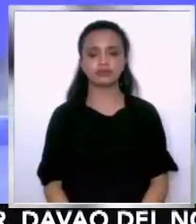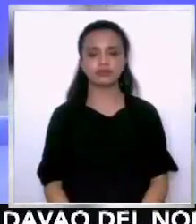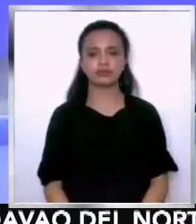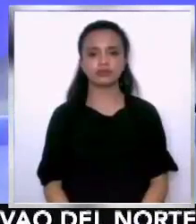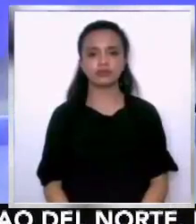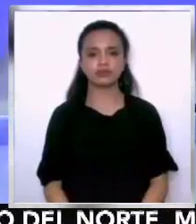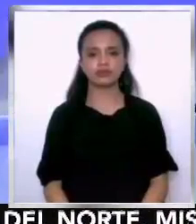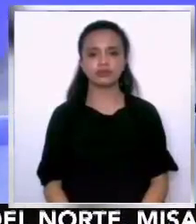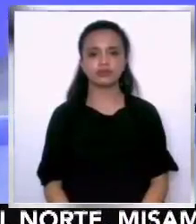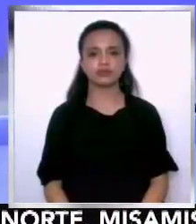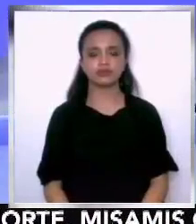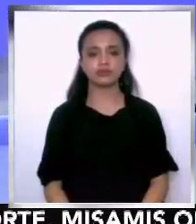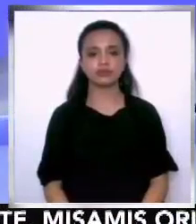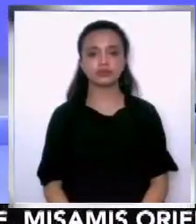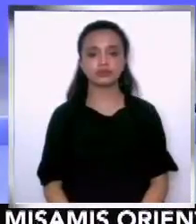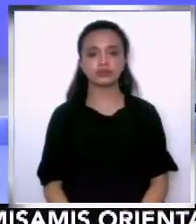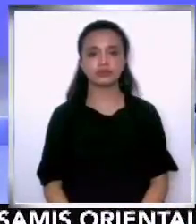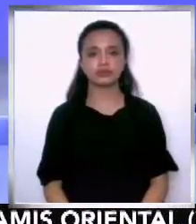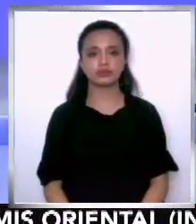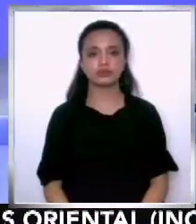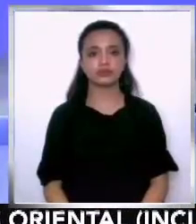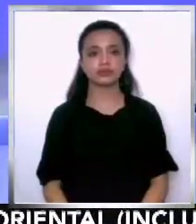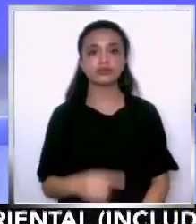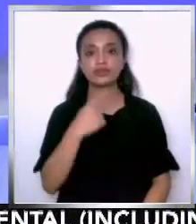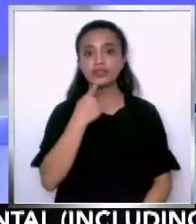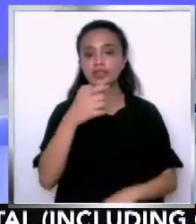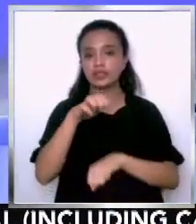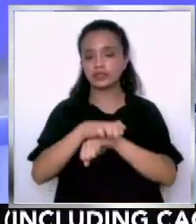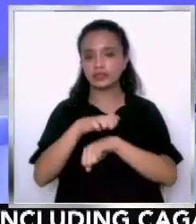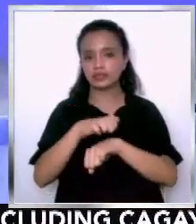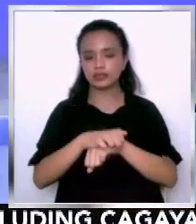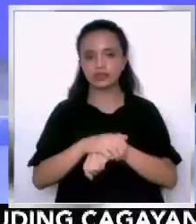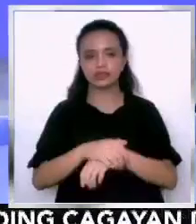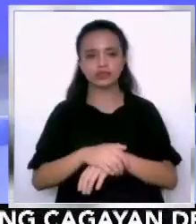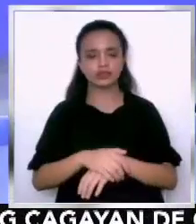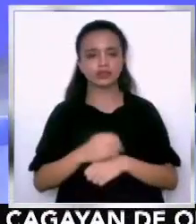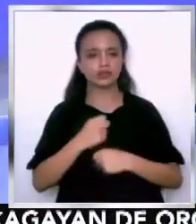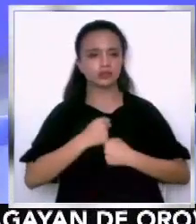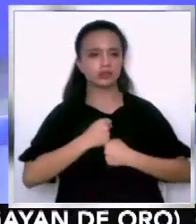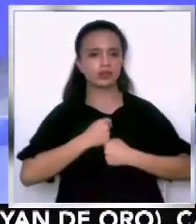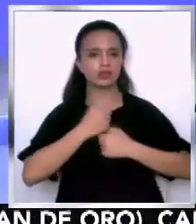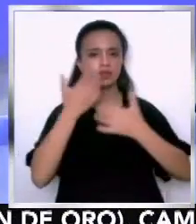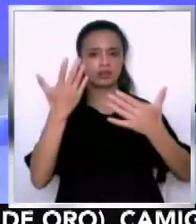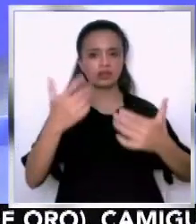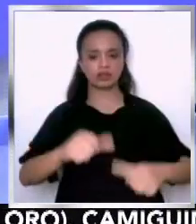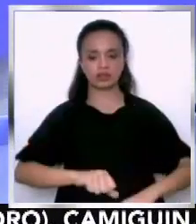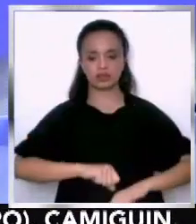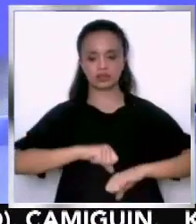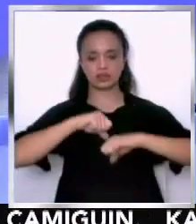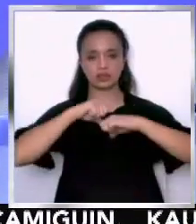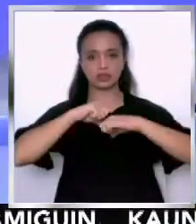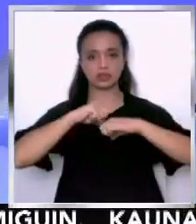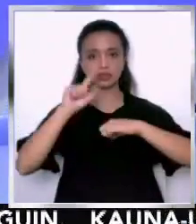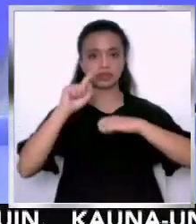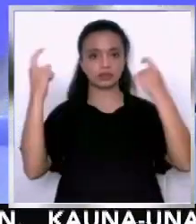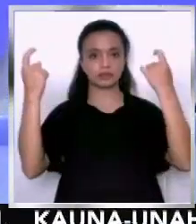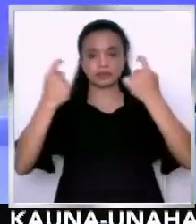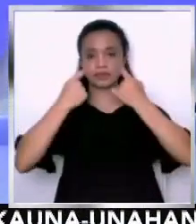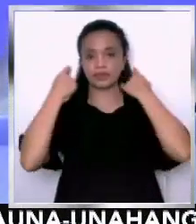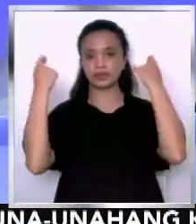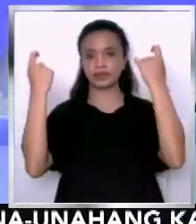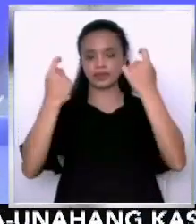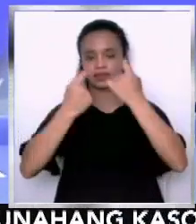Mga kapuso, ika nga sa wikang Ingles, loud and proud, ang naging pagdiriwang ng komunidad ng College of St. Benil